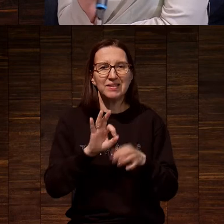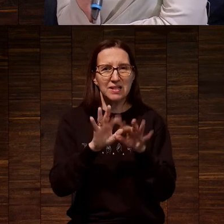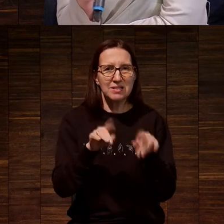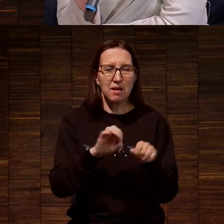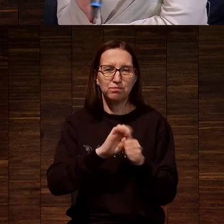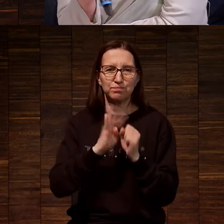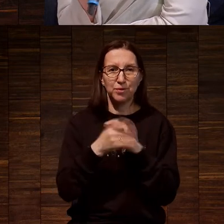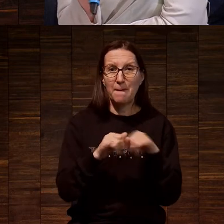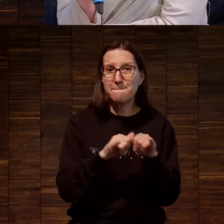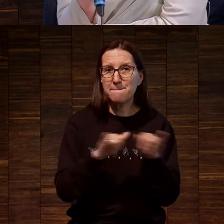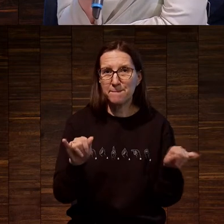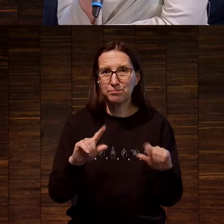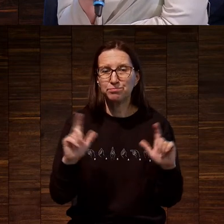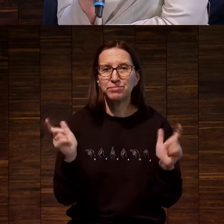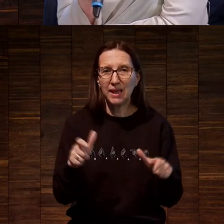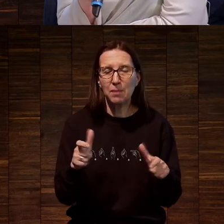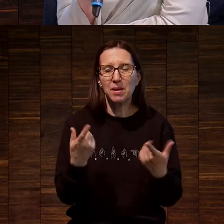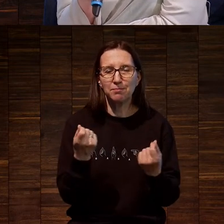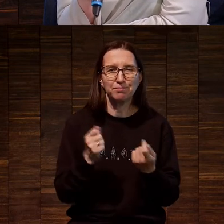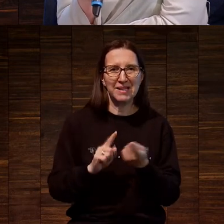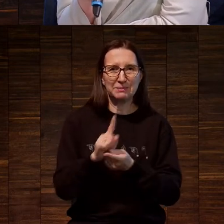немножко изменила правила игры.